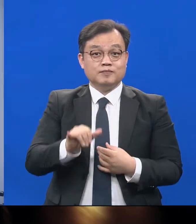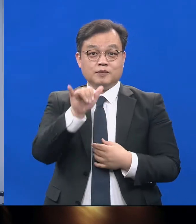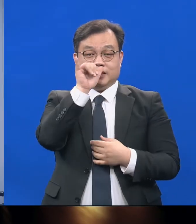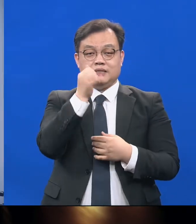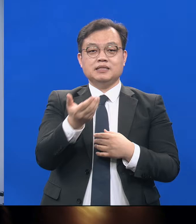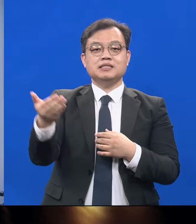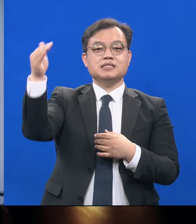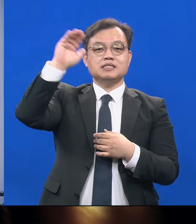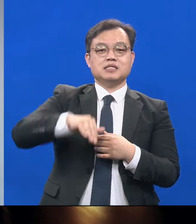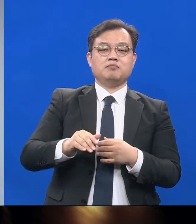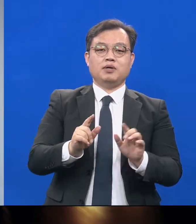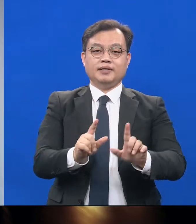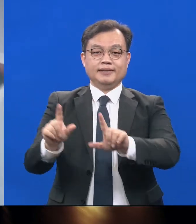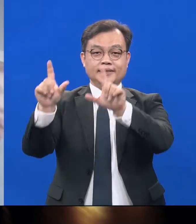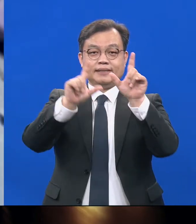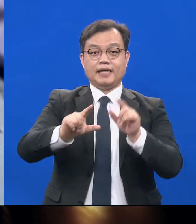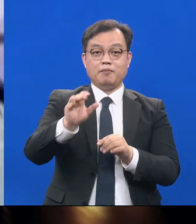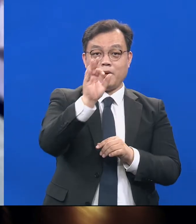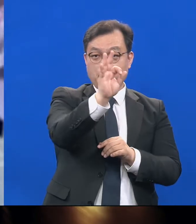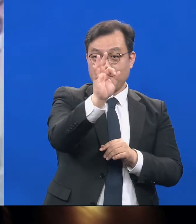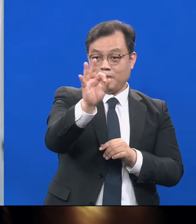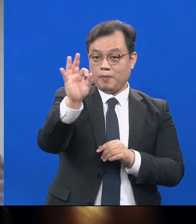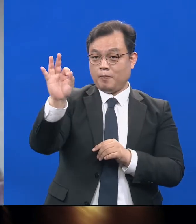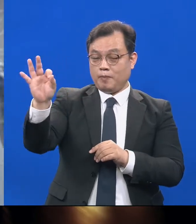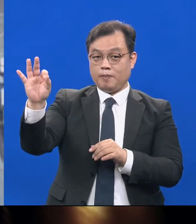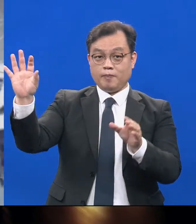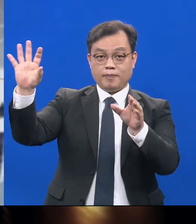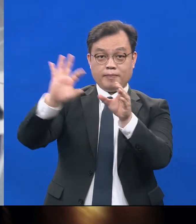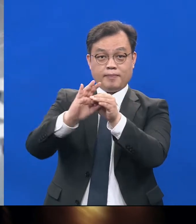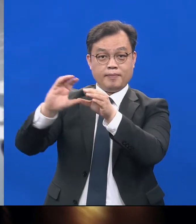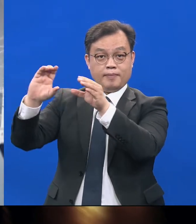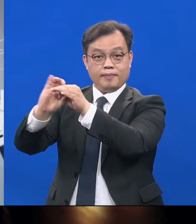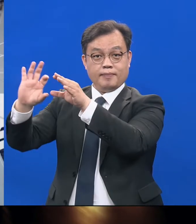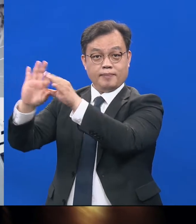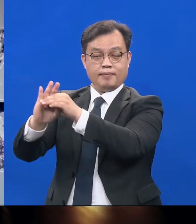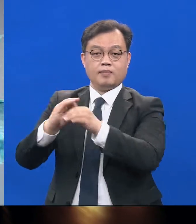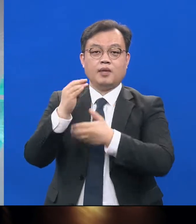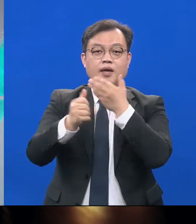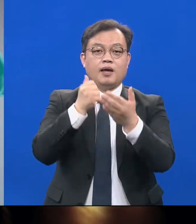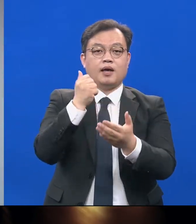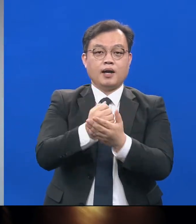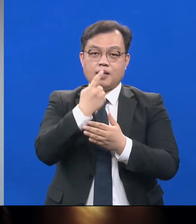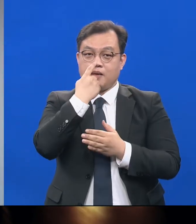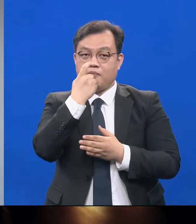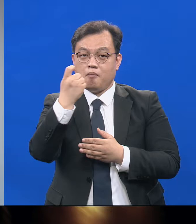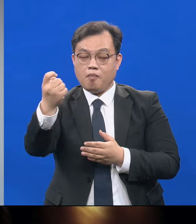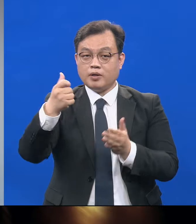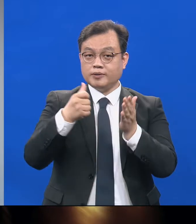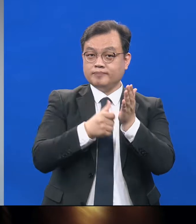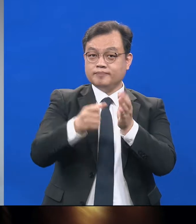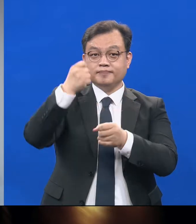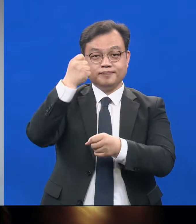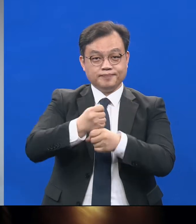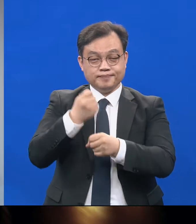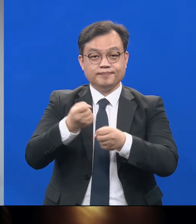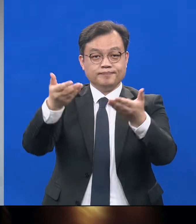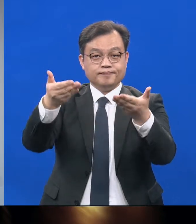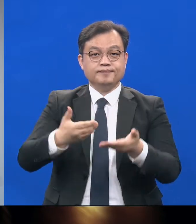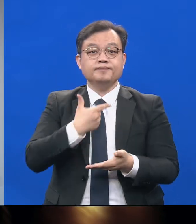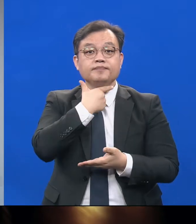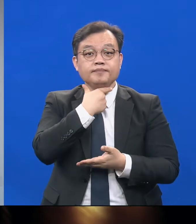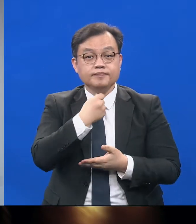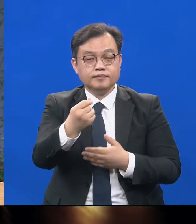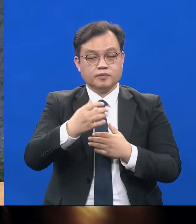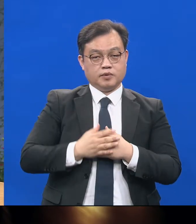삶의 조각조각들을 이어가지고 하나님 나라의 멋있는 작품 만들어 주시기를 원하는 것이에요. 여러